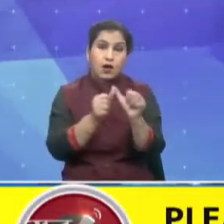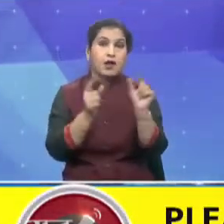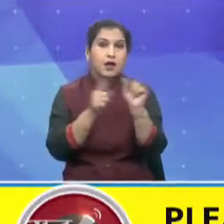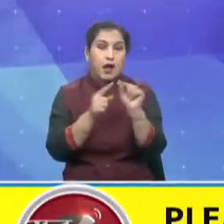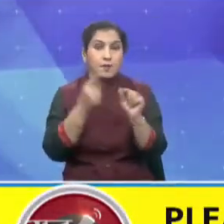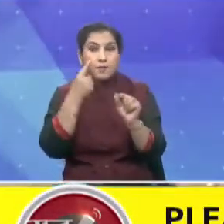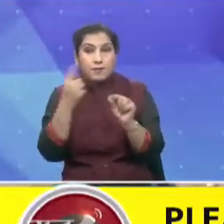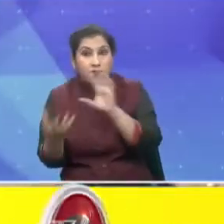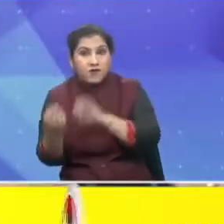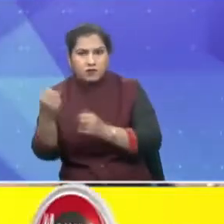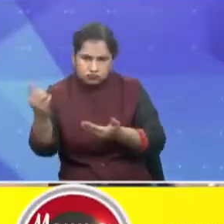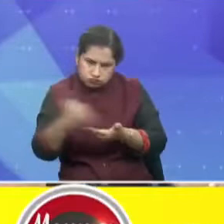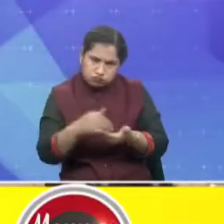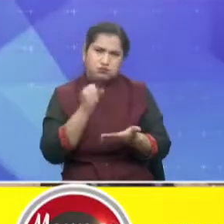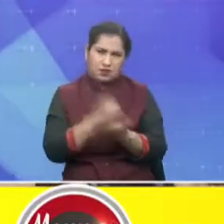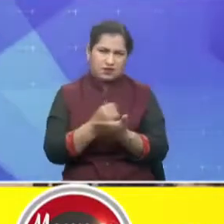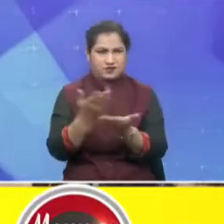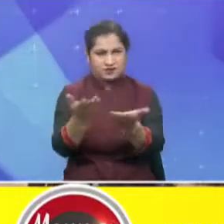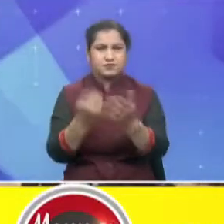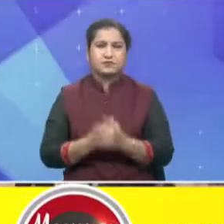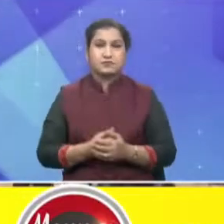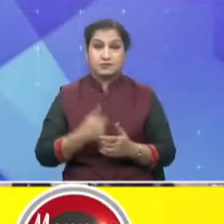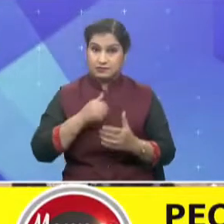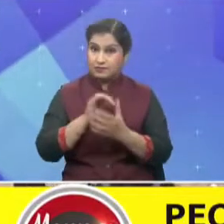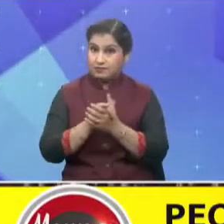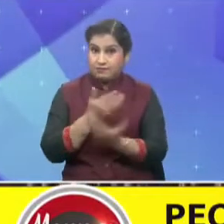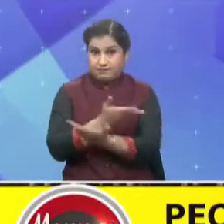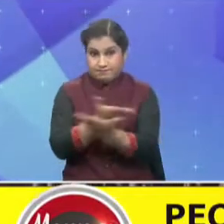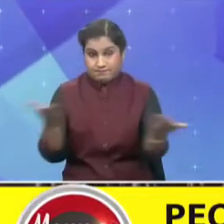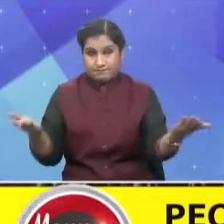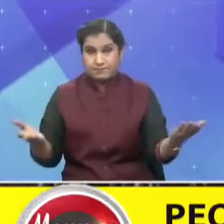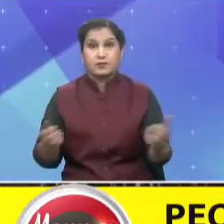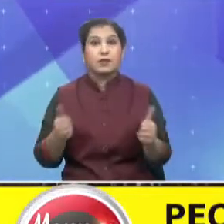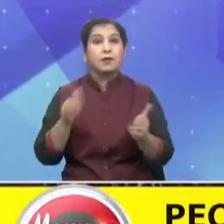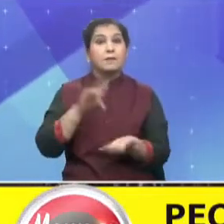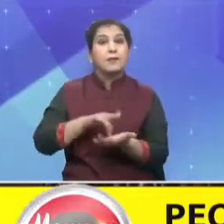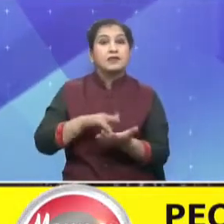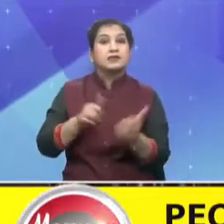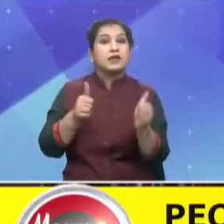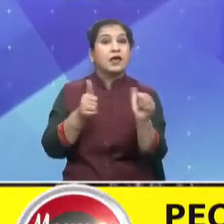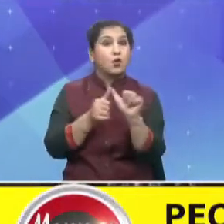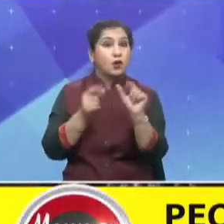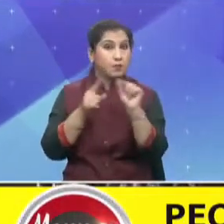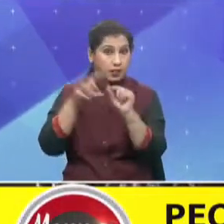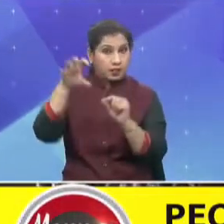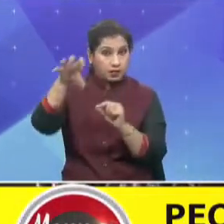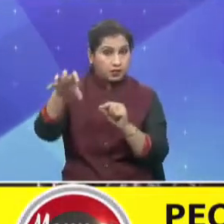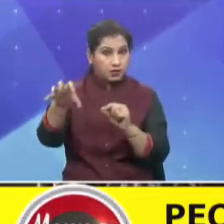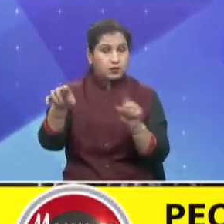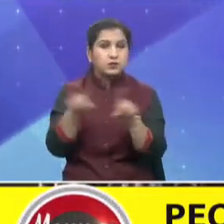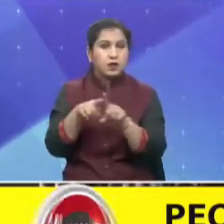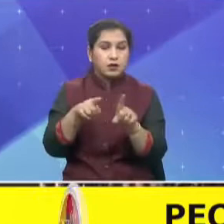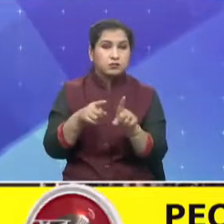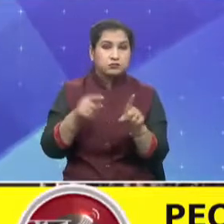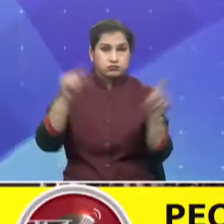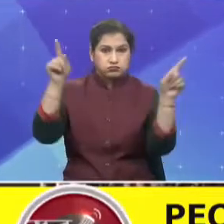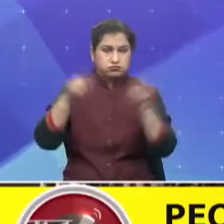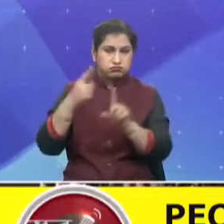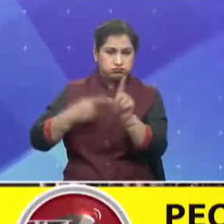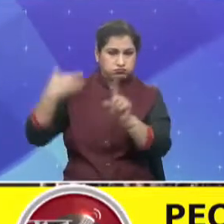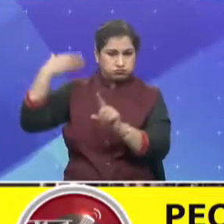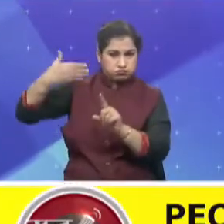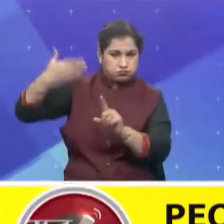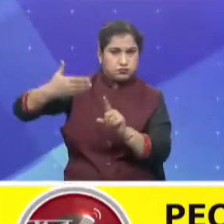पहुंचाएं। मेरे प्यारे देशवासियों, अरुणाचल प्रदेश के लोगों ने साल भर से